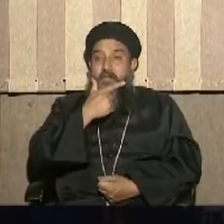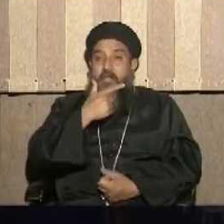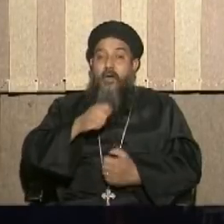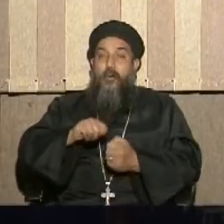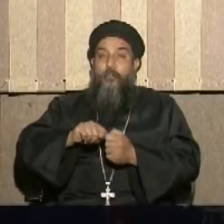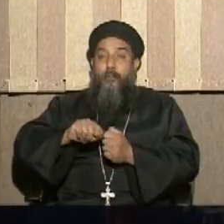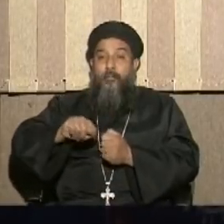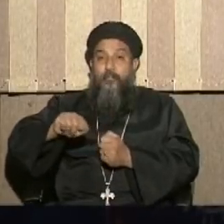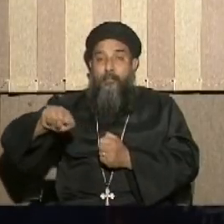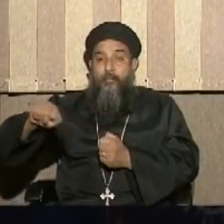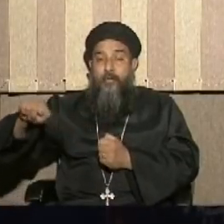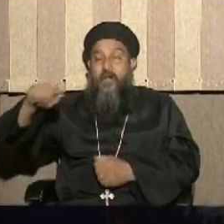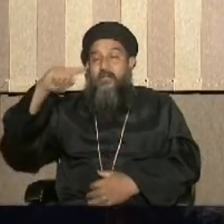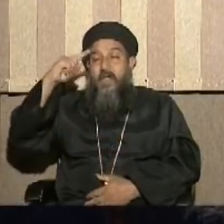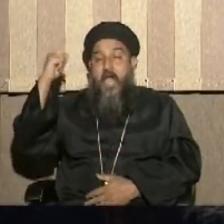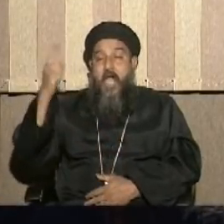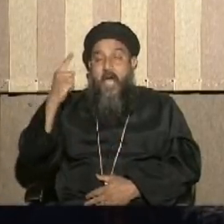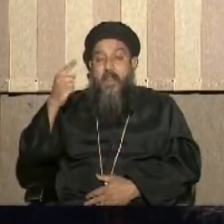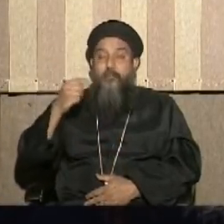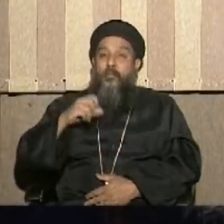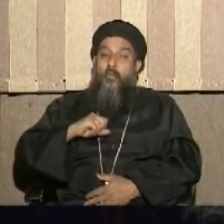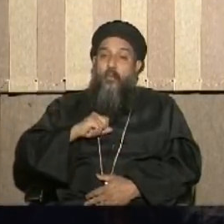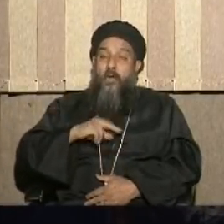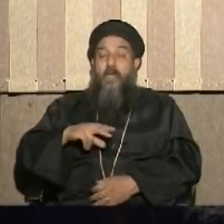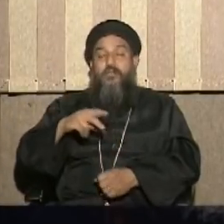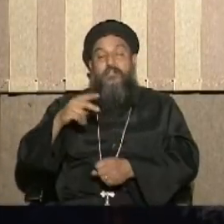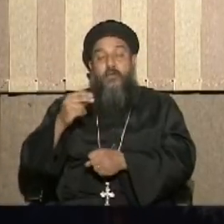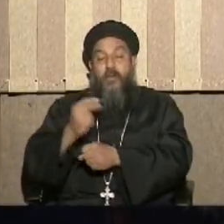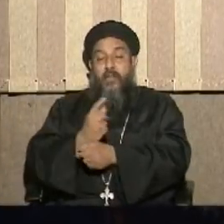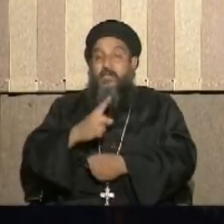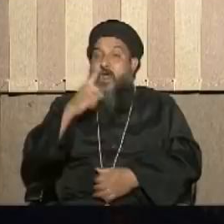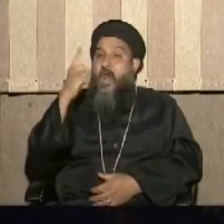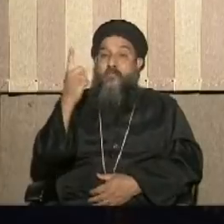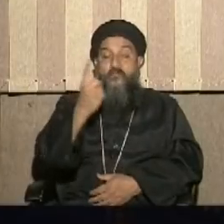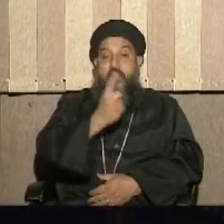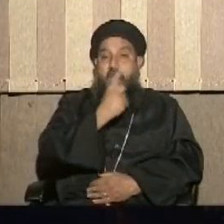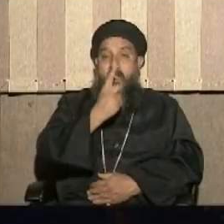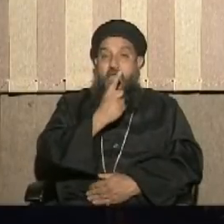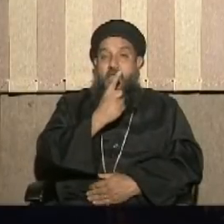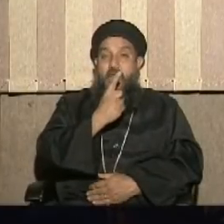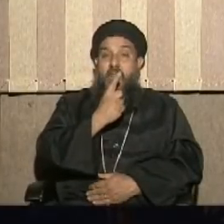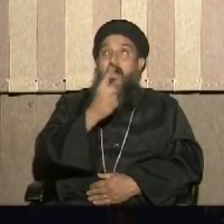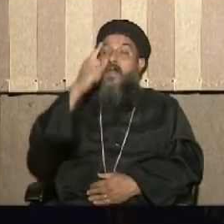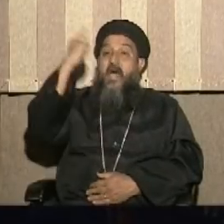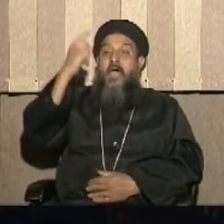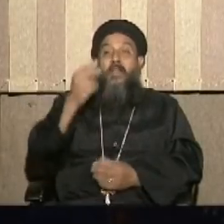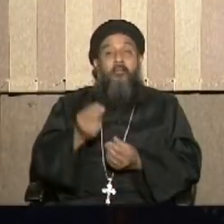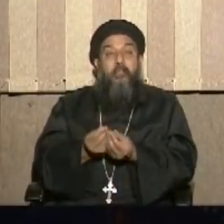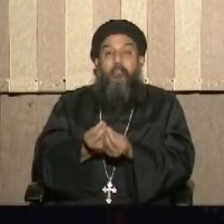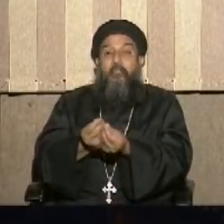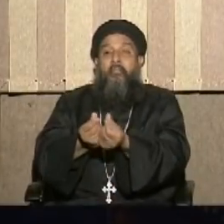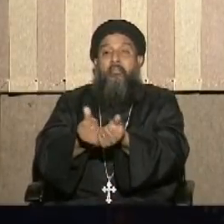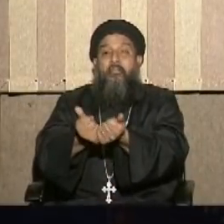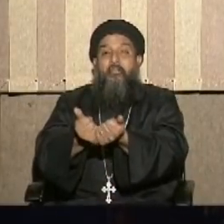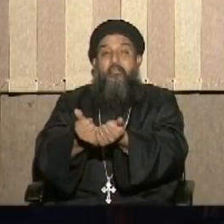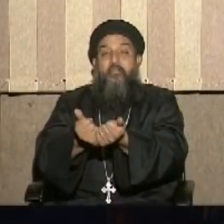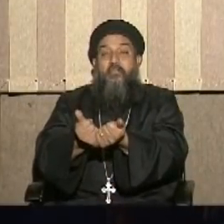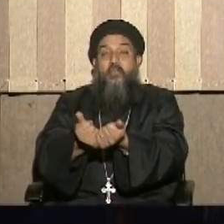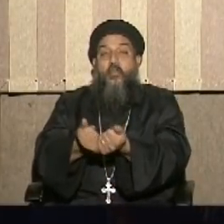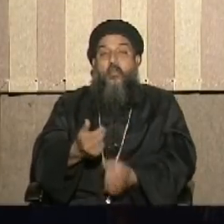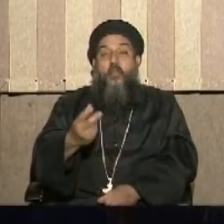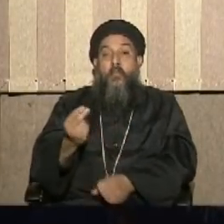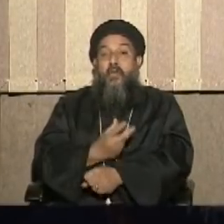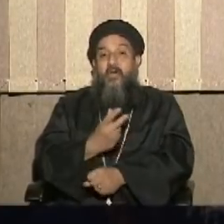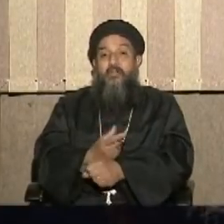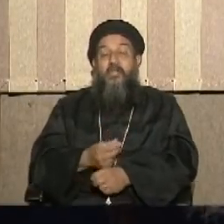البعد عن العالم وشهواته. ليش؟ لأن العالم يزول